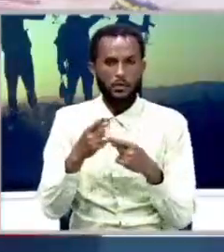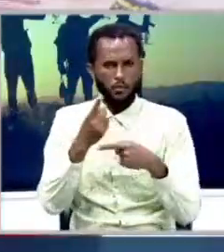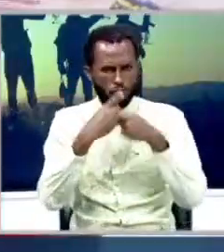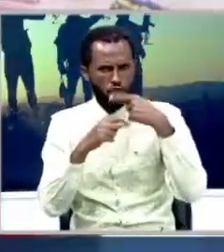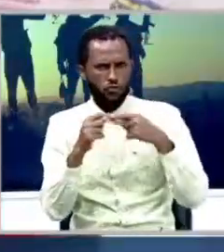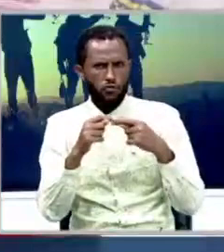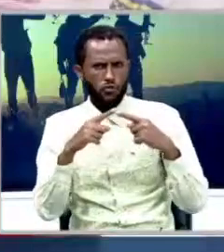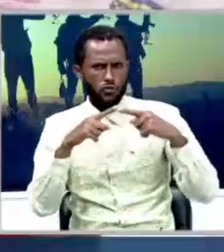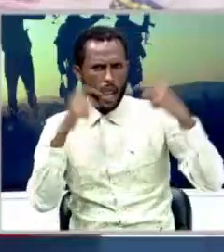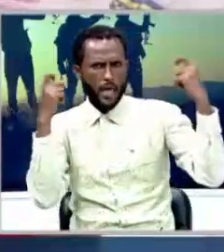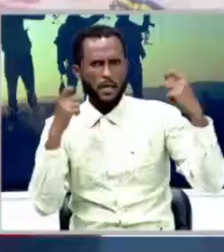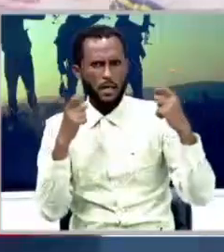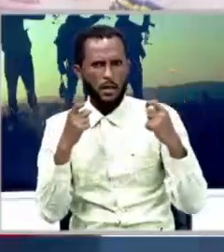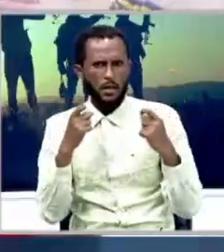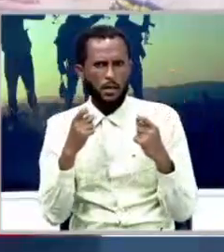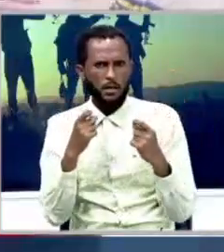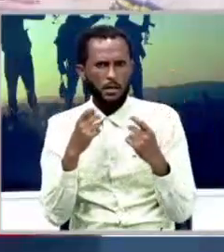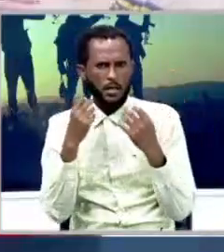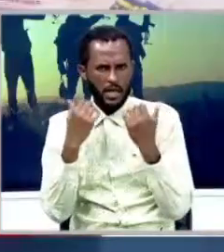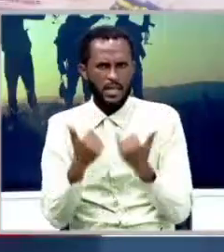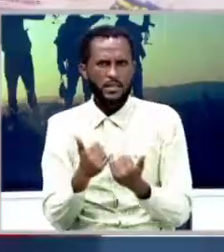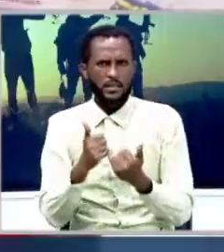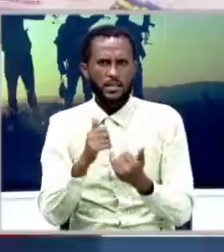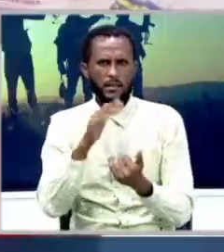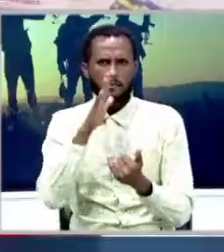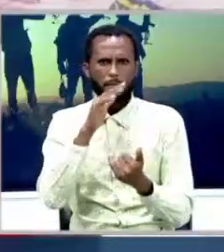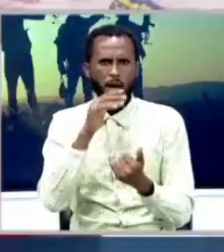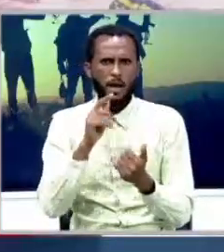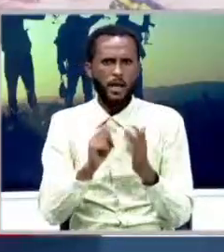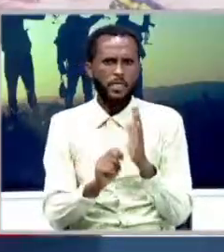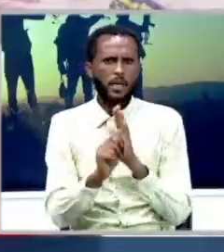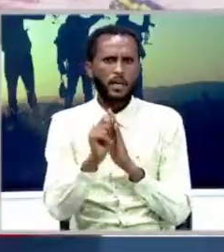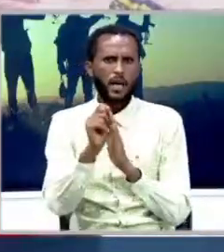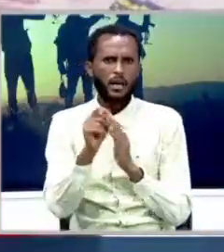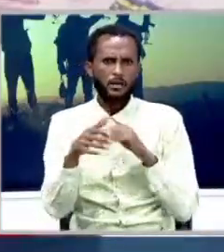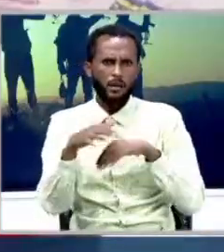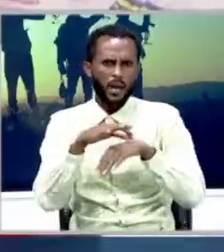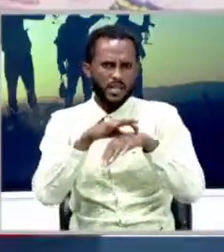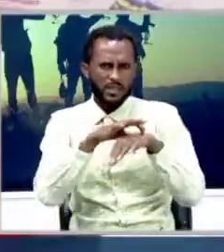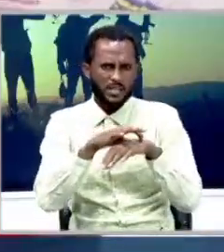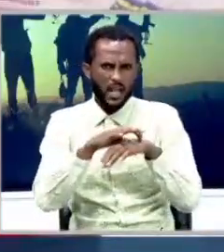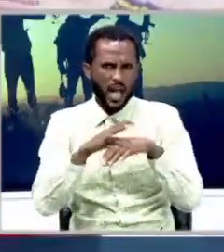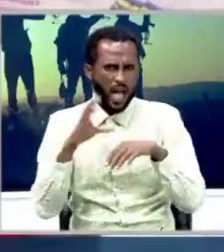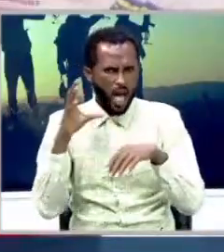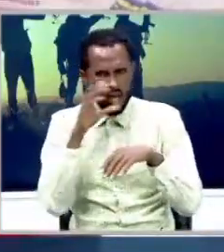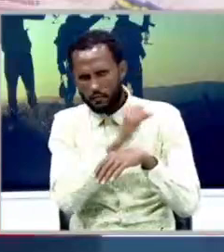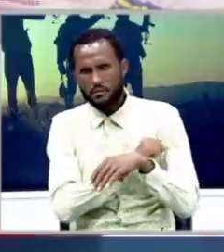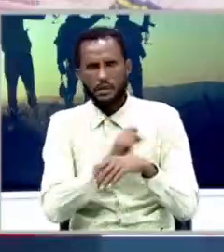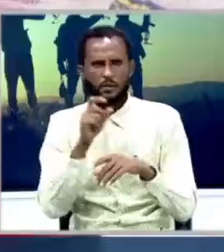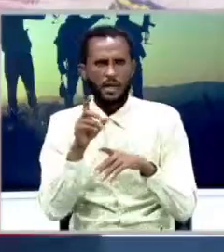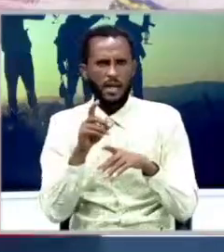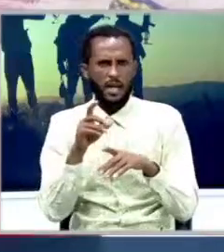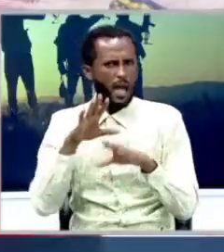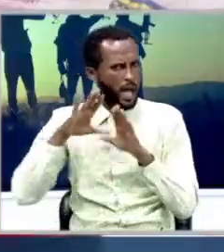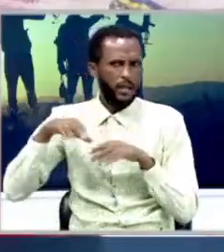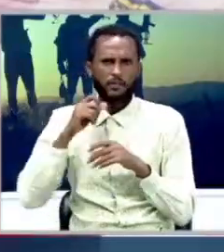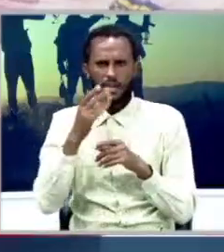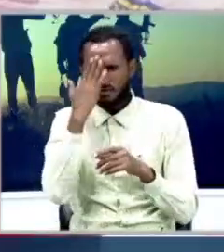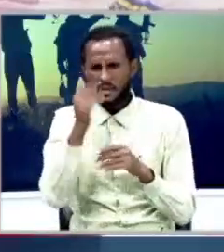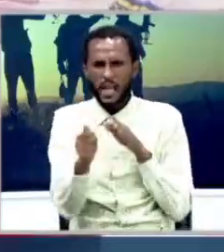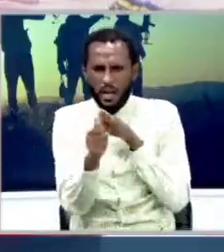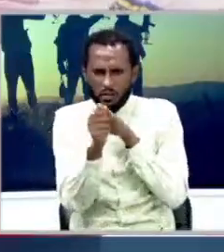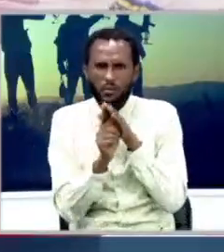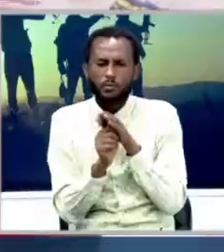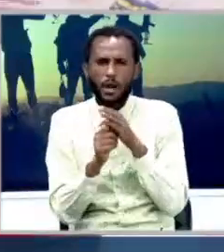ፀላእኮ እሽኻ ዘደ ትግራይ ሓቦኦቶ ዕፅምትና ኣለ ክፍሕቆና እዩ ኣይገድፈናይ ንምንታይ እያ ትሕቦ